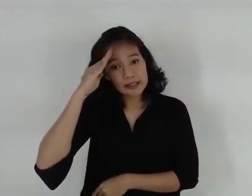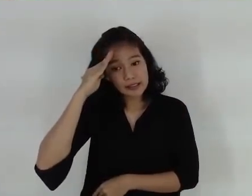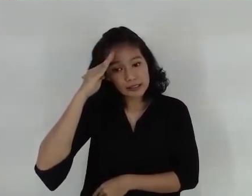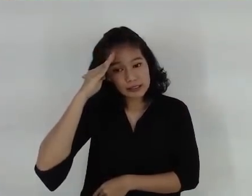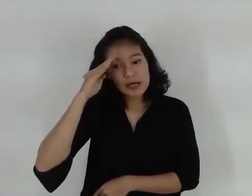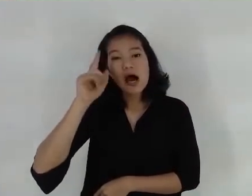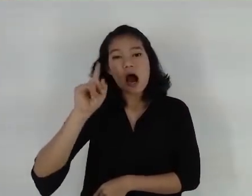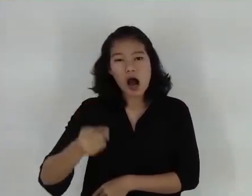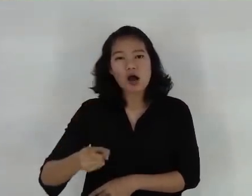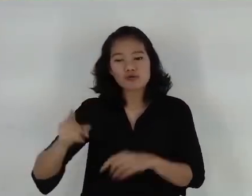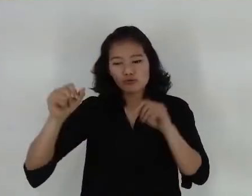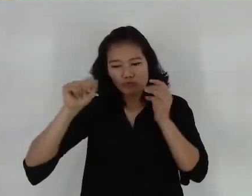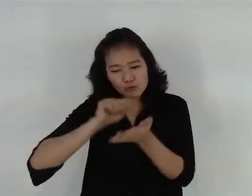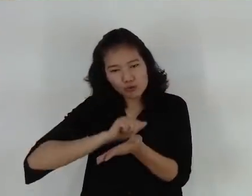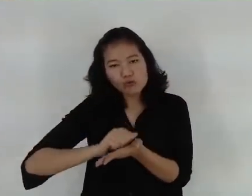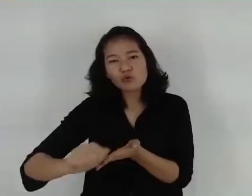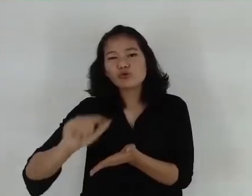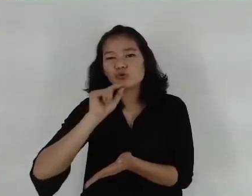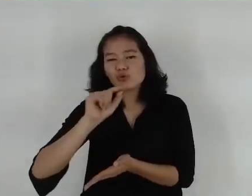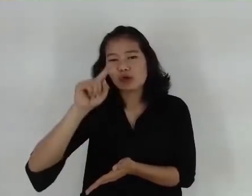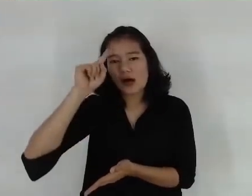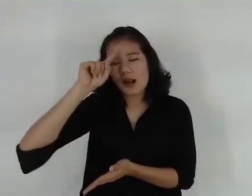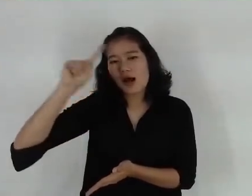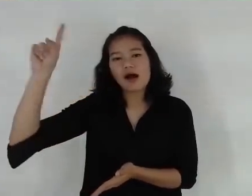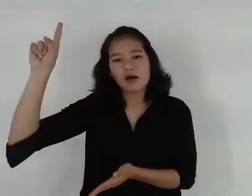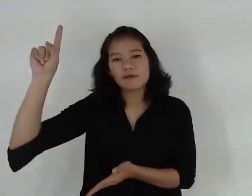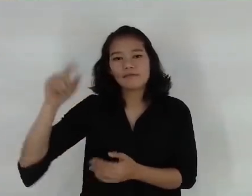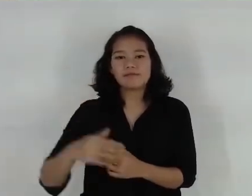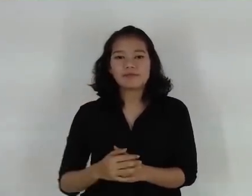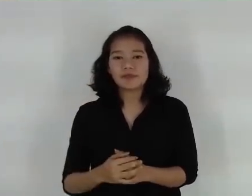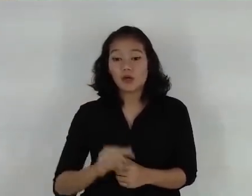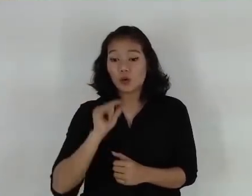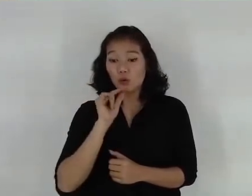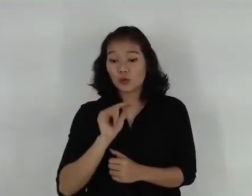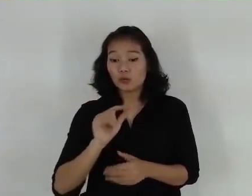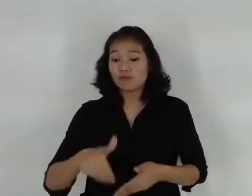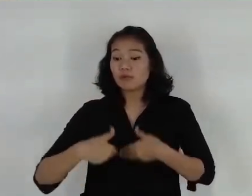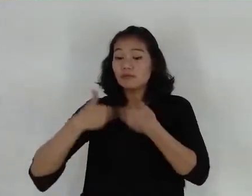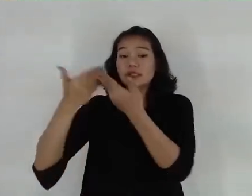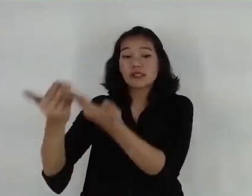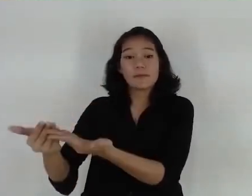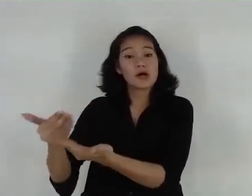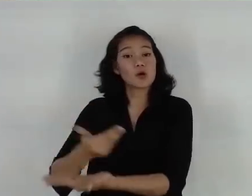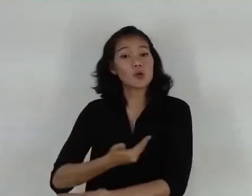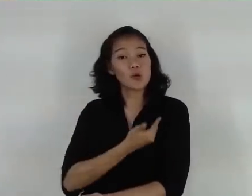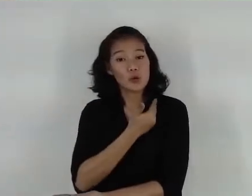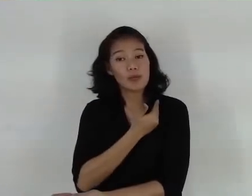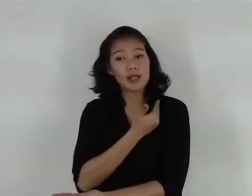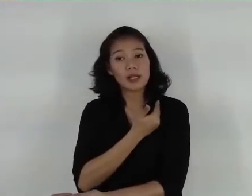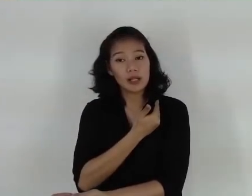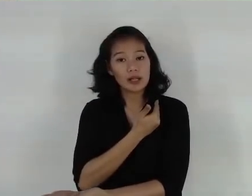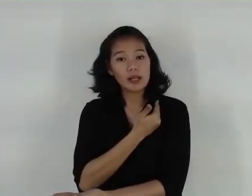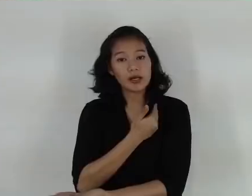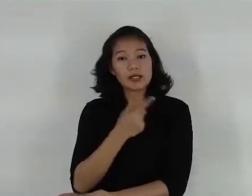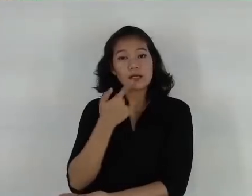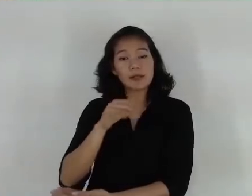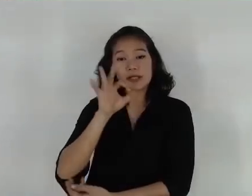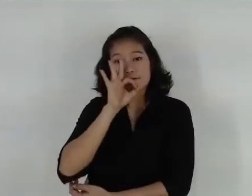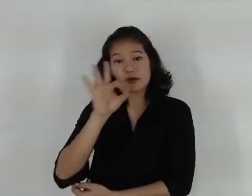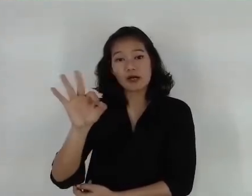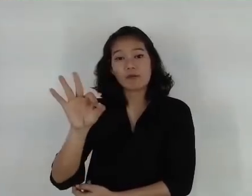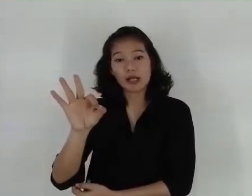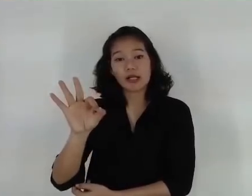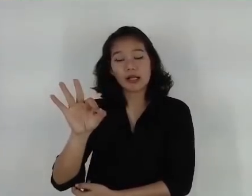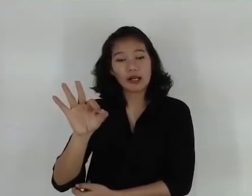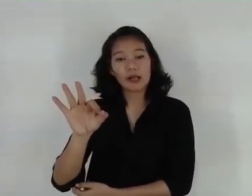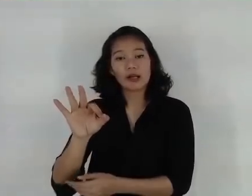harus dikuduskan bagi Allah Hai dan untuk mempersembahkan korban menurut apa yang difirmankan dalam